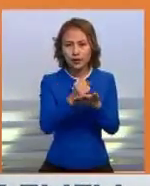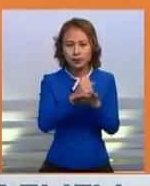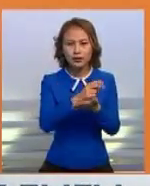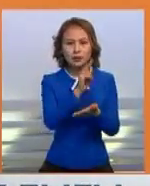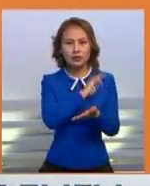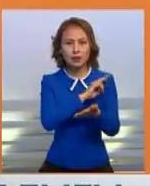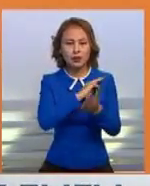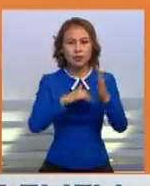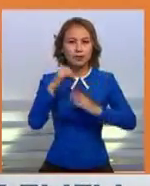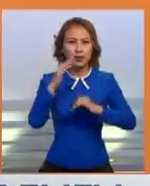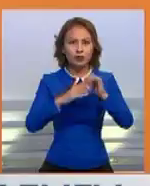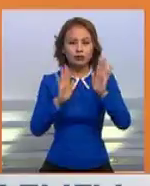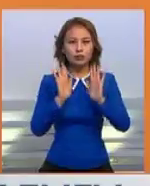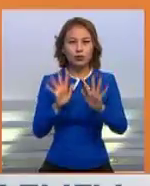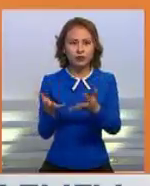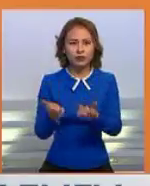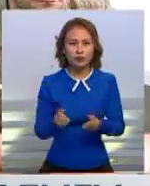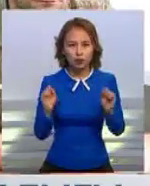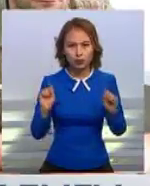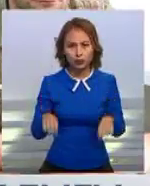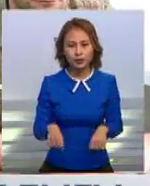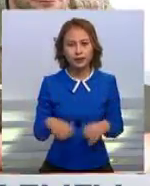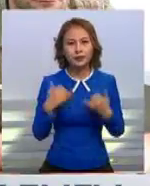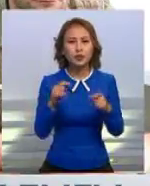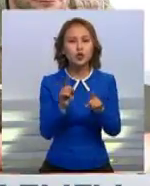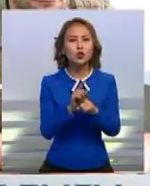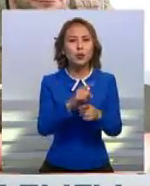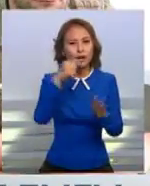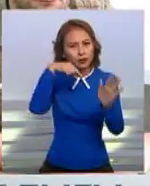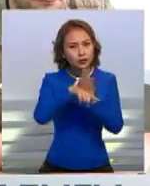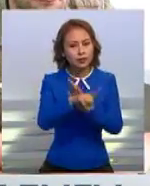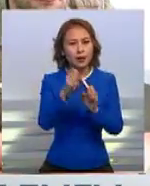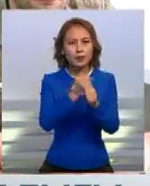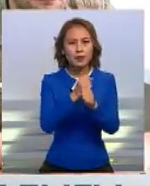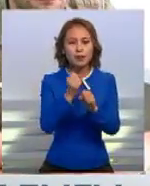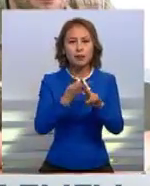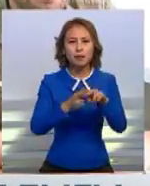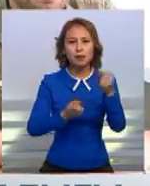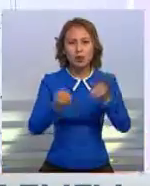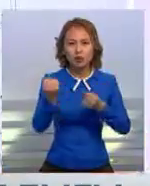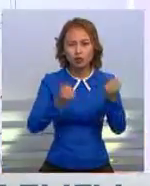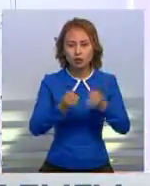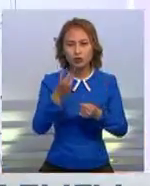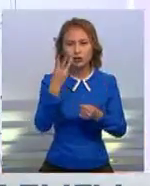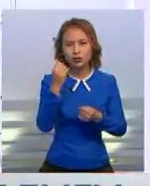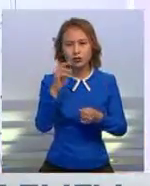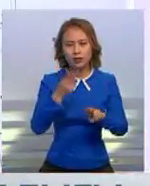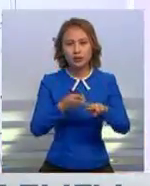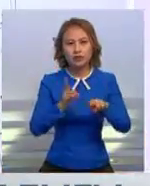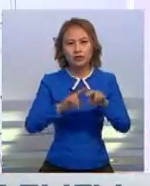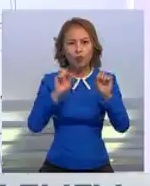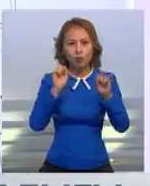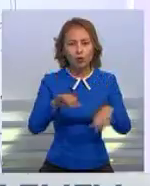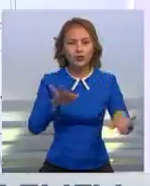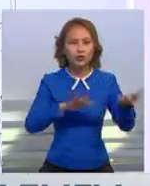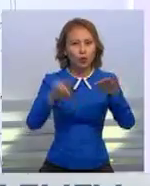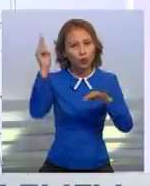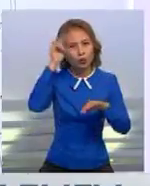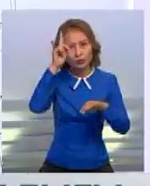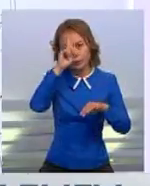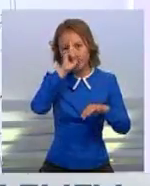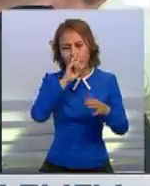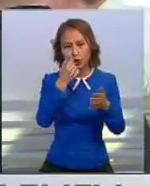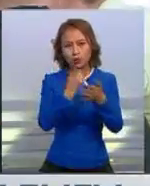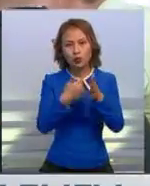жұмысының тәжірибесімен ғана алуға болады. Орталықта үңгіші, машинист пен тау жұмысшысы сынды мамандықтар бар. Оқу мерзімі бір